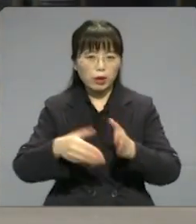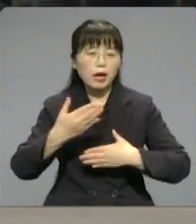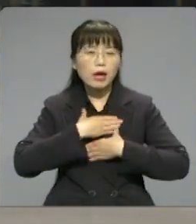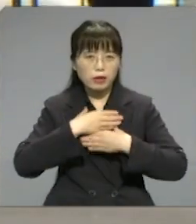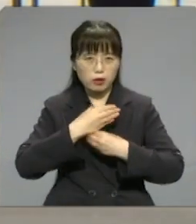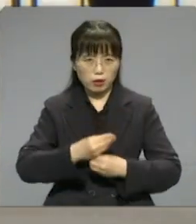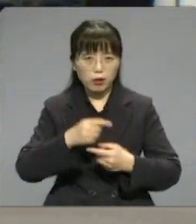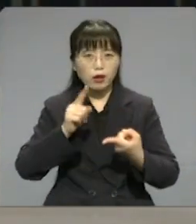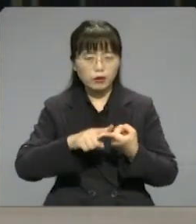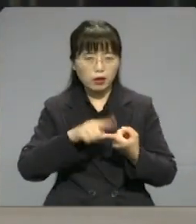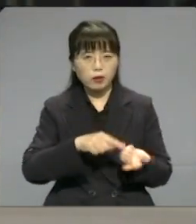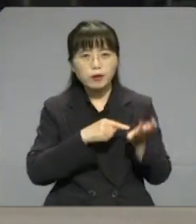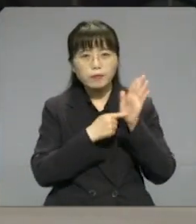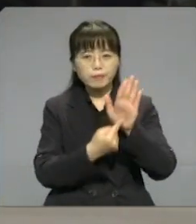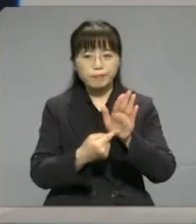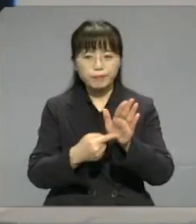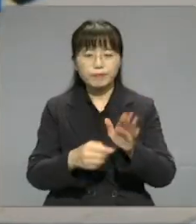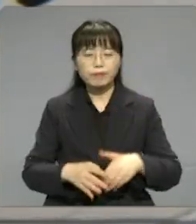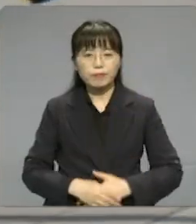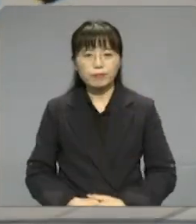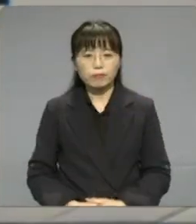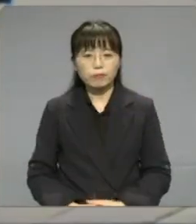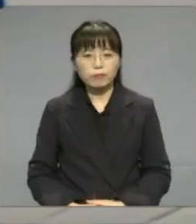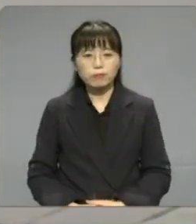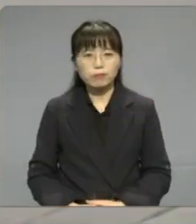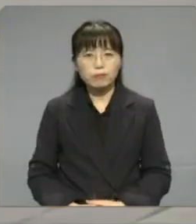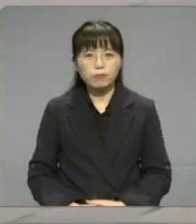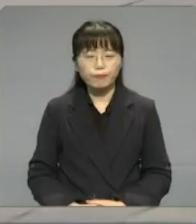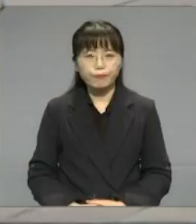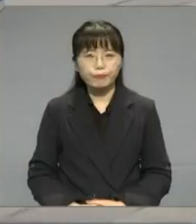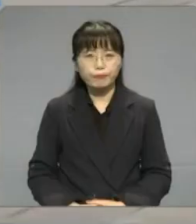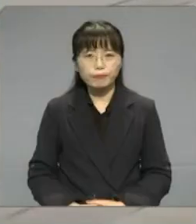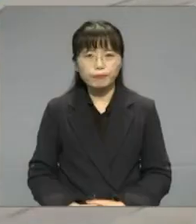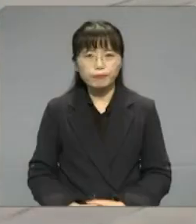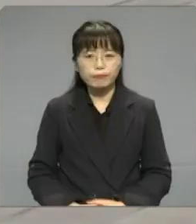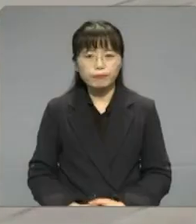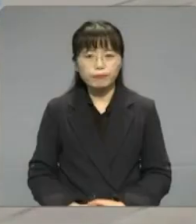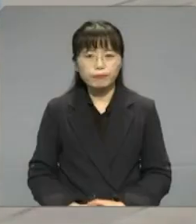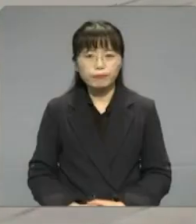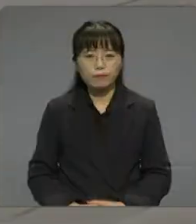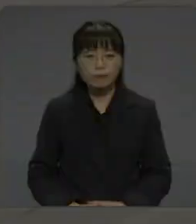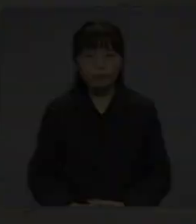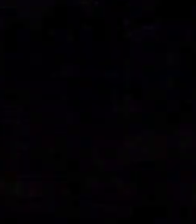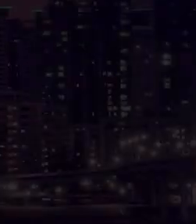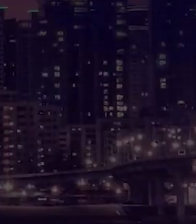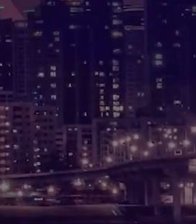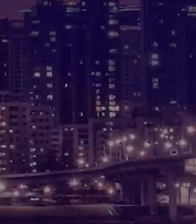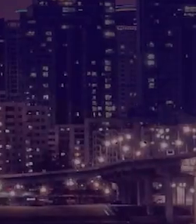안전한 부분 등이 꼽혔습니다. OBS 뉴스 김하희입니다.